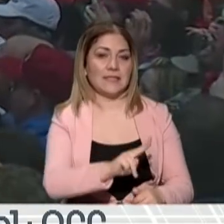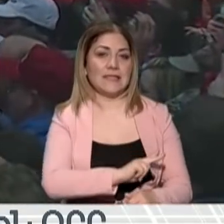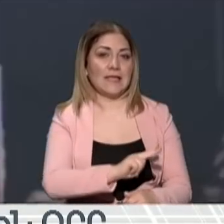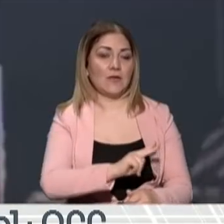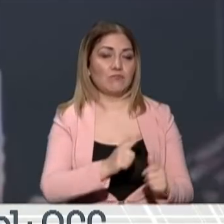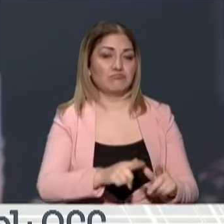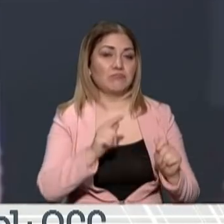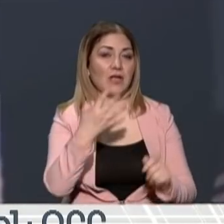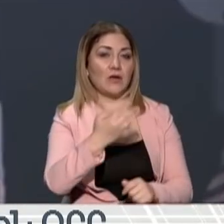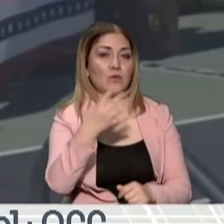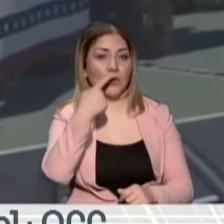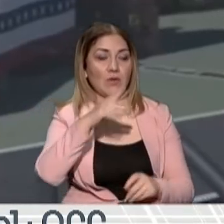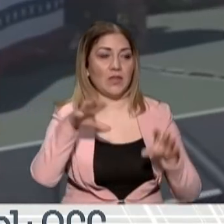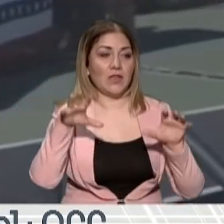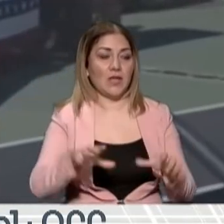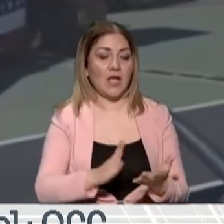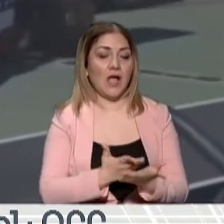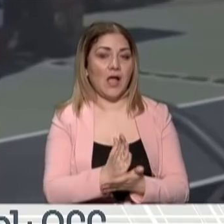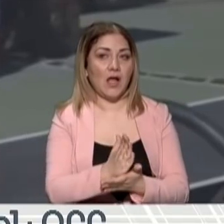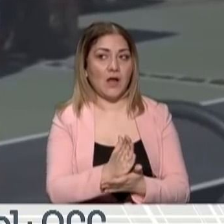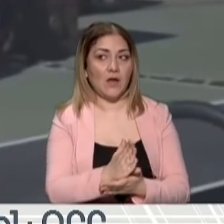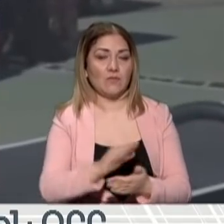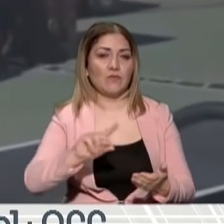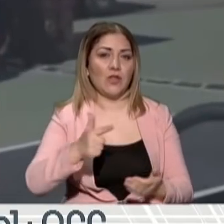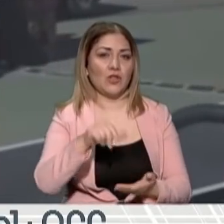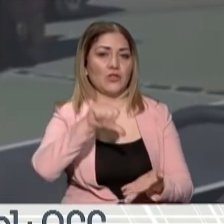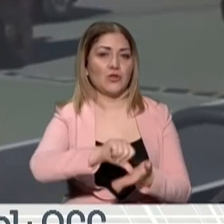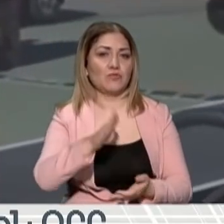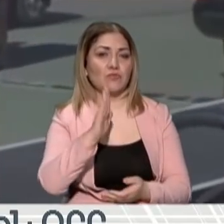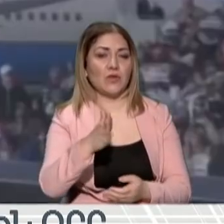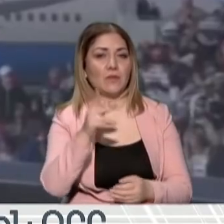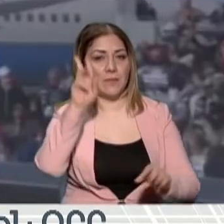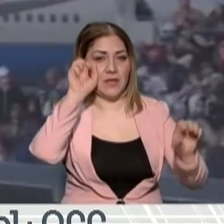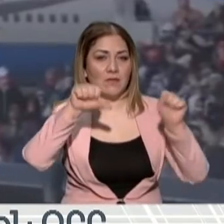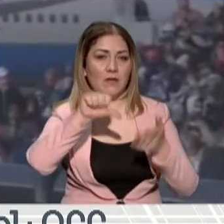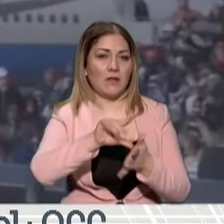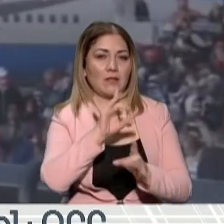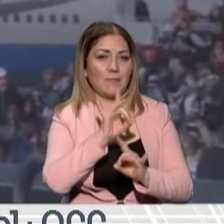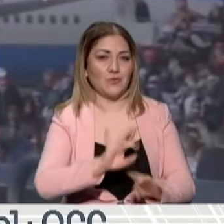ԱՄՆ 45-րդ նախագահին քաղաքականության մեջ դեռ կտեսնենք, Սպիտակ տանը ոչ։